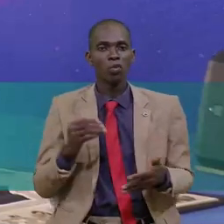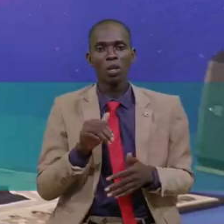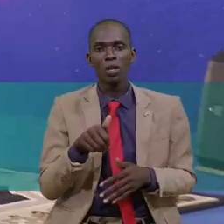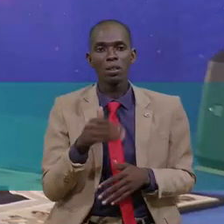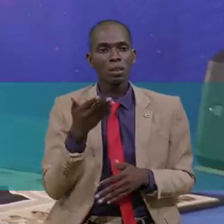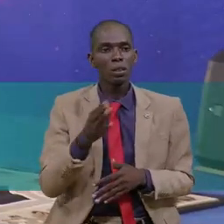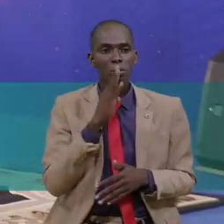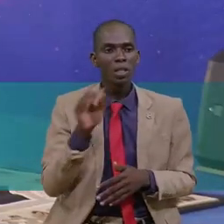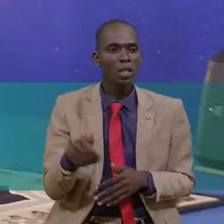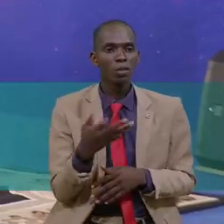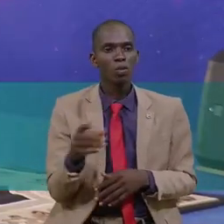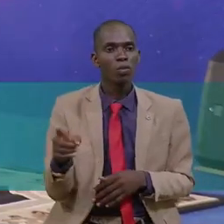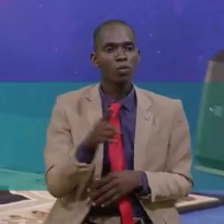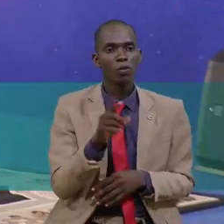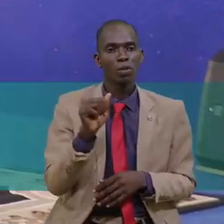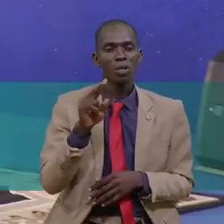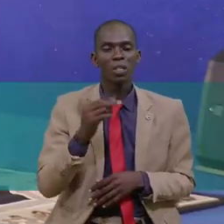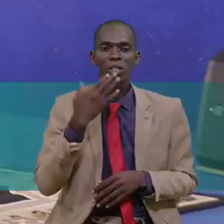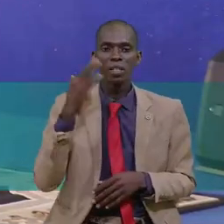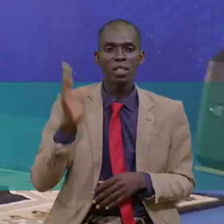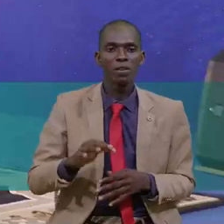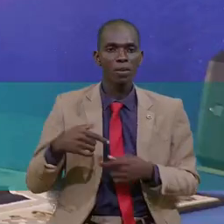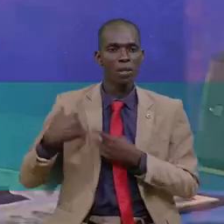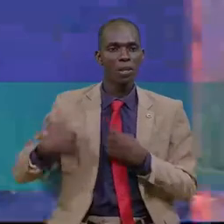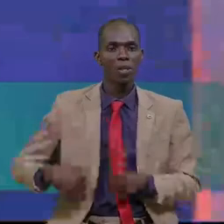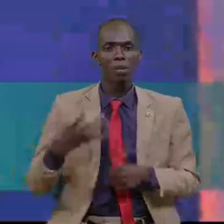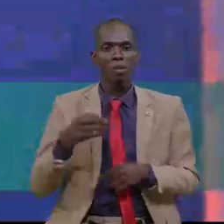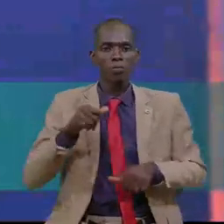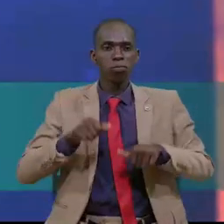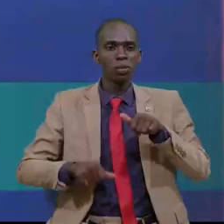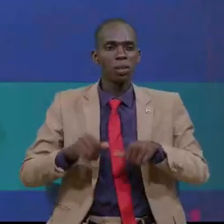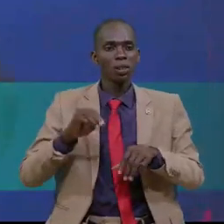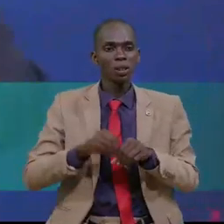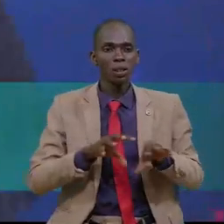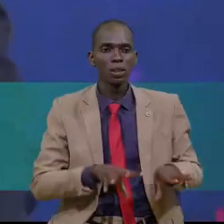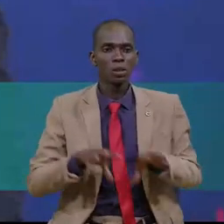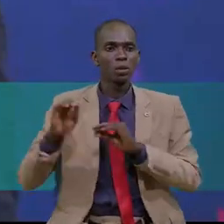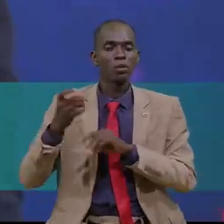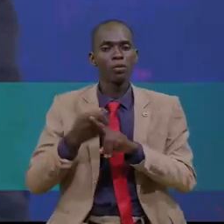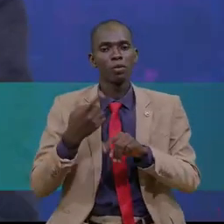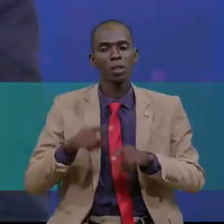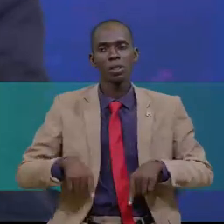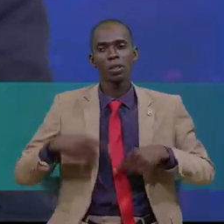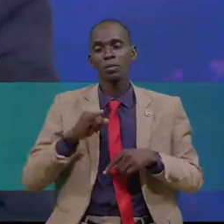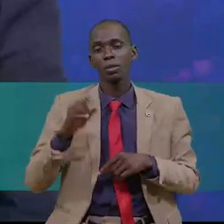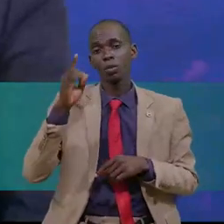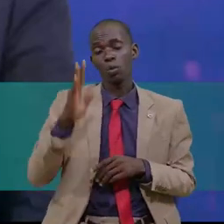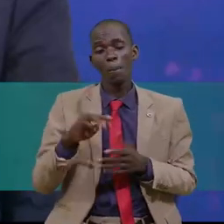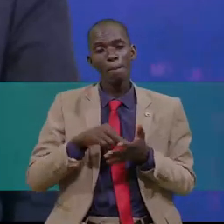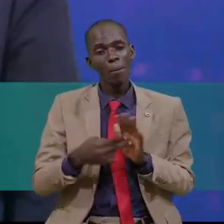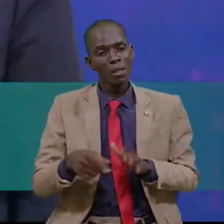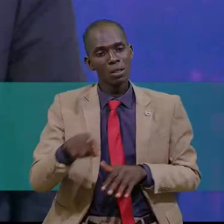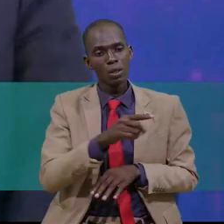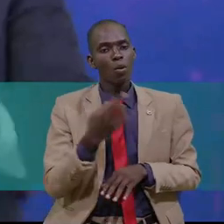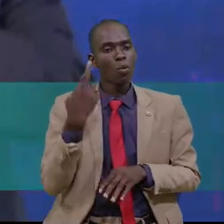cœur mauvais et incrédule, au point de se détourner du Dieu vivant. Ils étaient avec